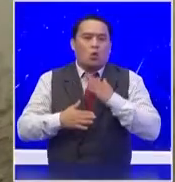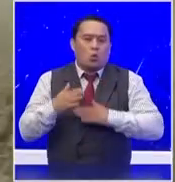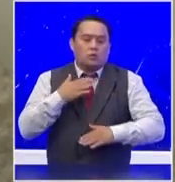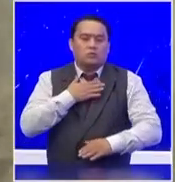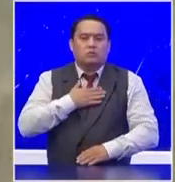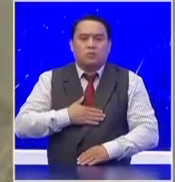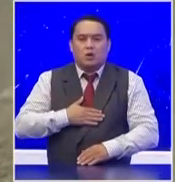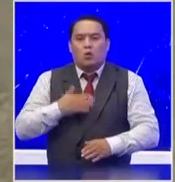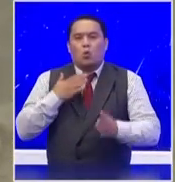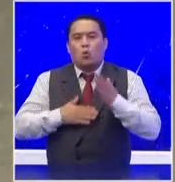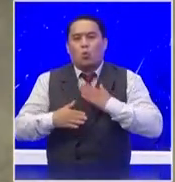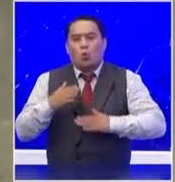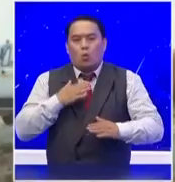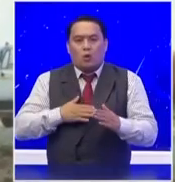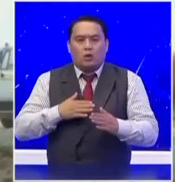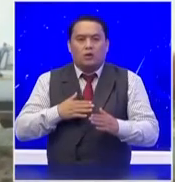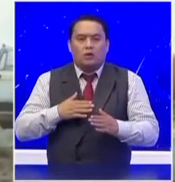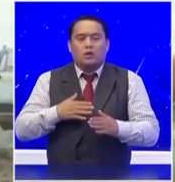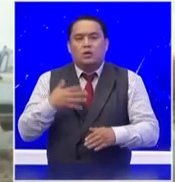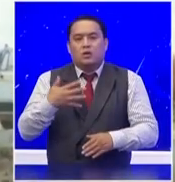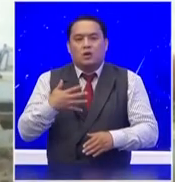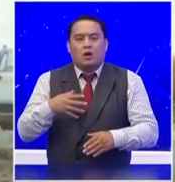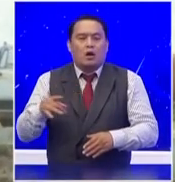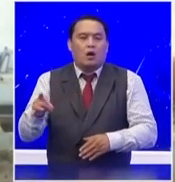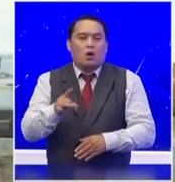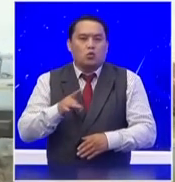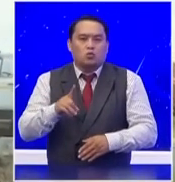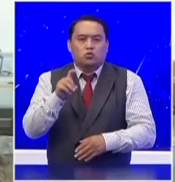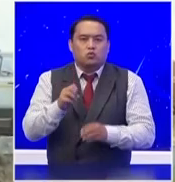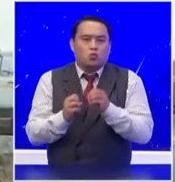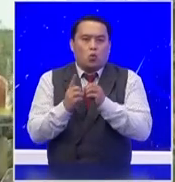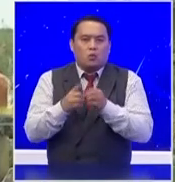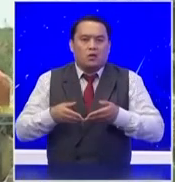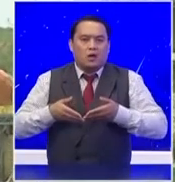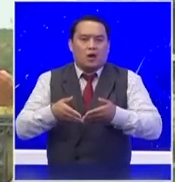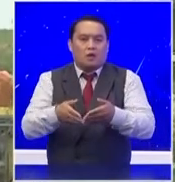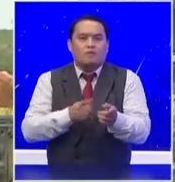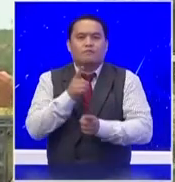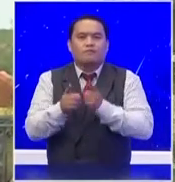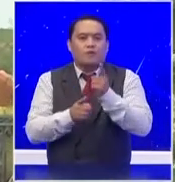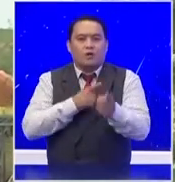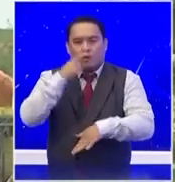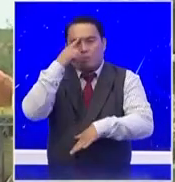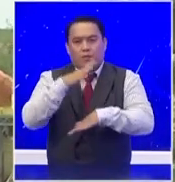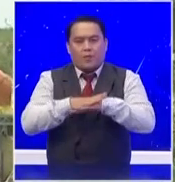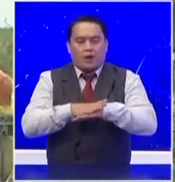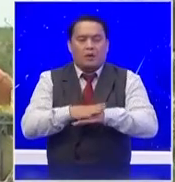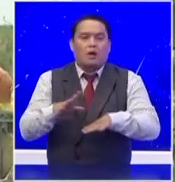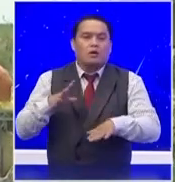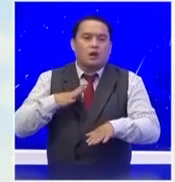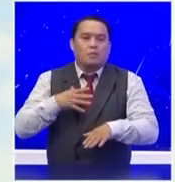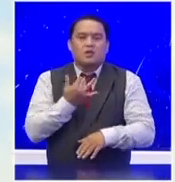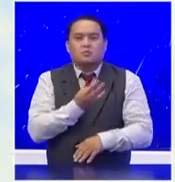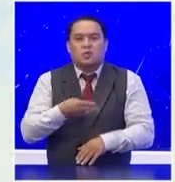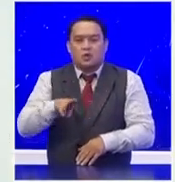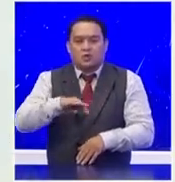қамығып жүр. Қуанары араға жарты ғасыр салып, ауданда 111 канал жаңартылып жатыр. Ислам Даму банкі арқылы 5,5 миллиард